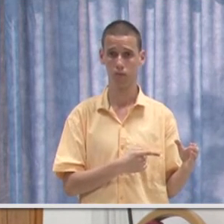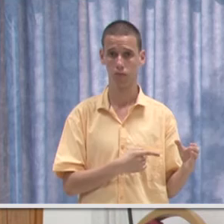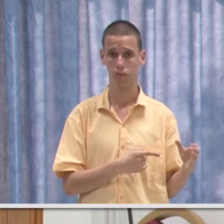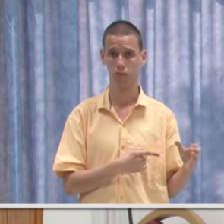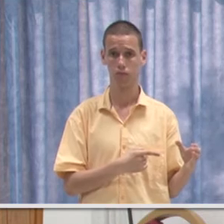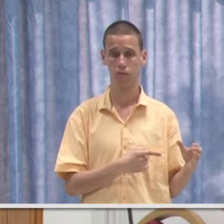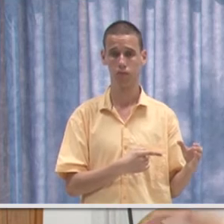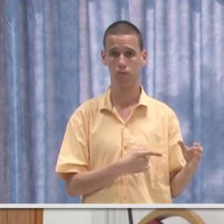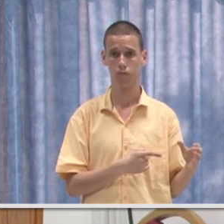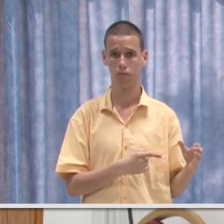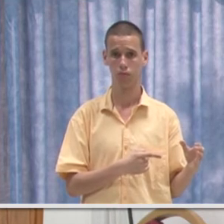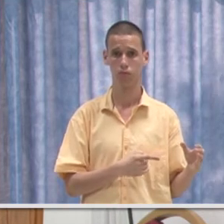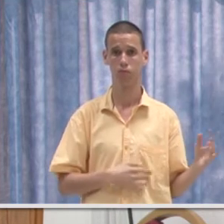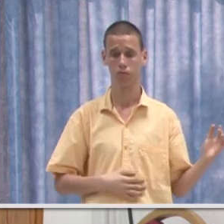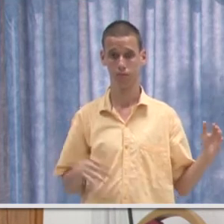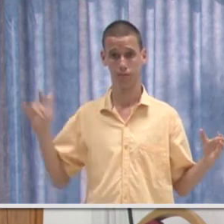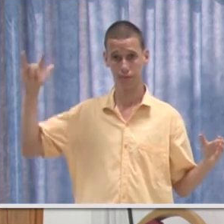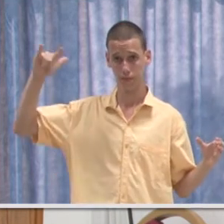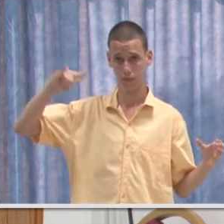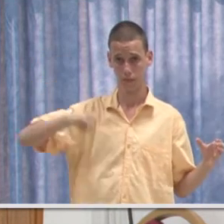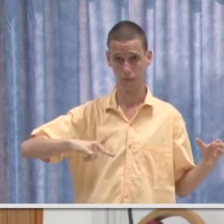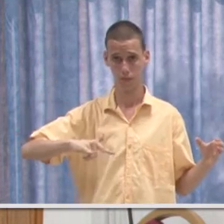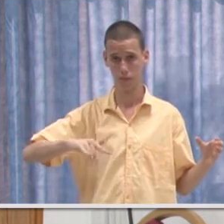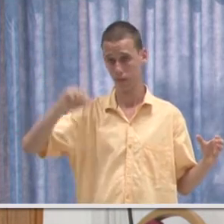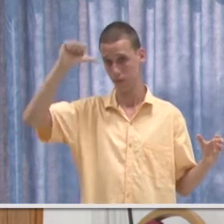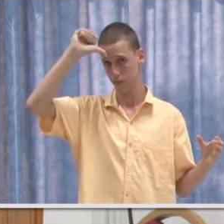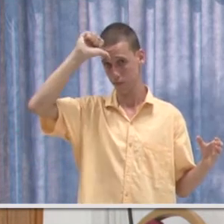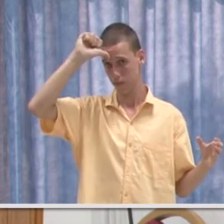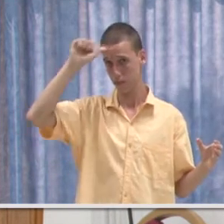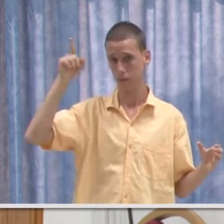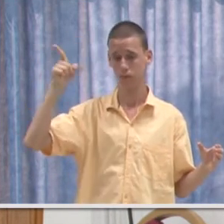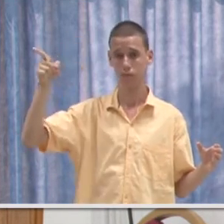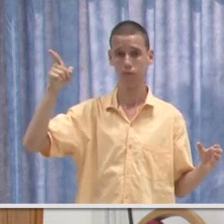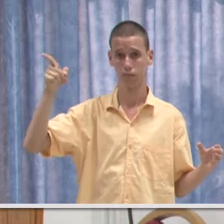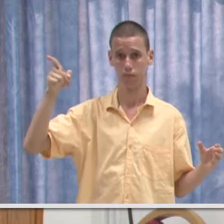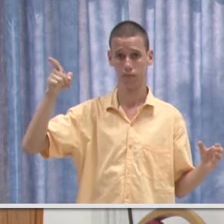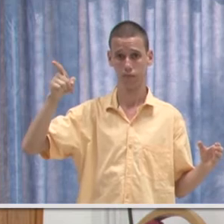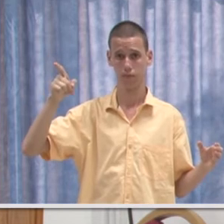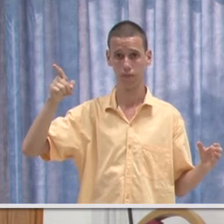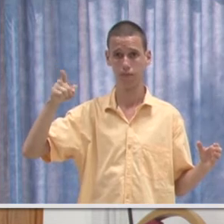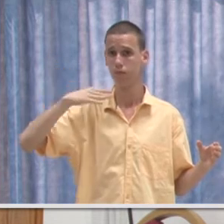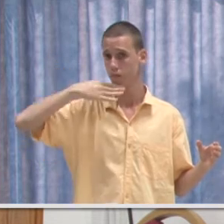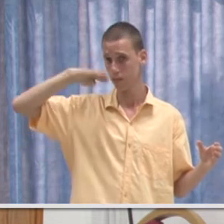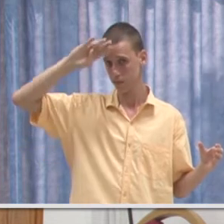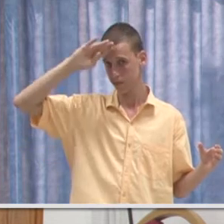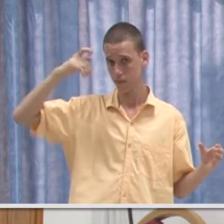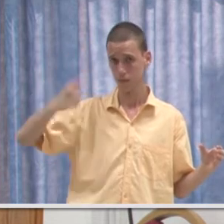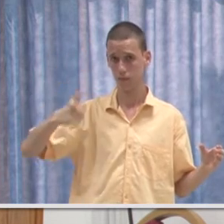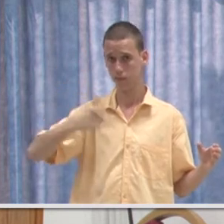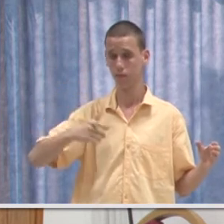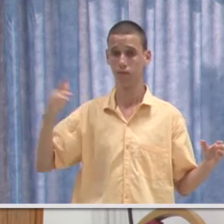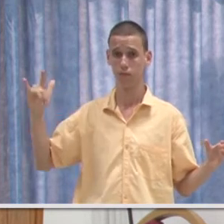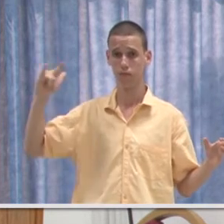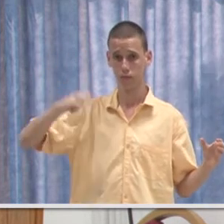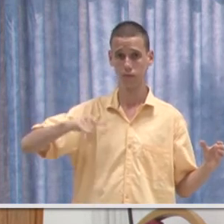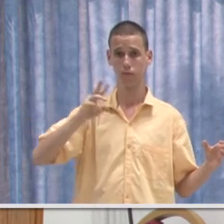mission dans l'Inde. C'est celle avec son une mission d'ambassade. Je t'en ai un